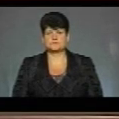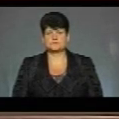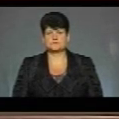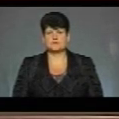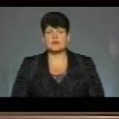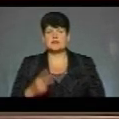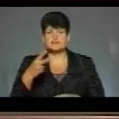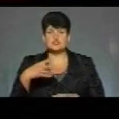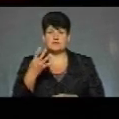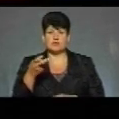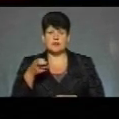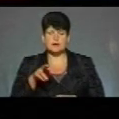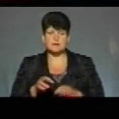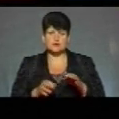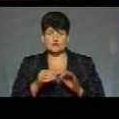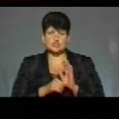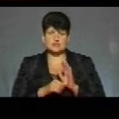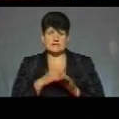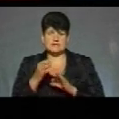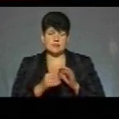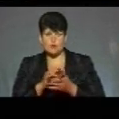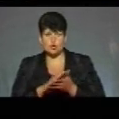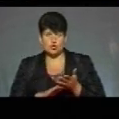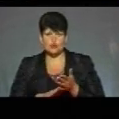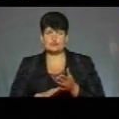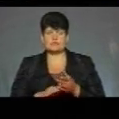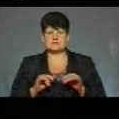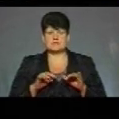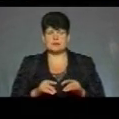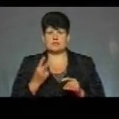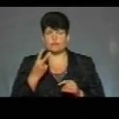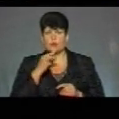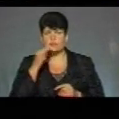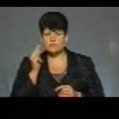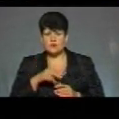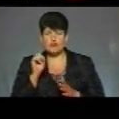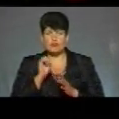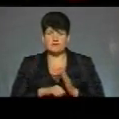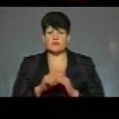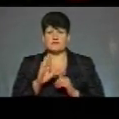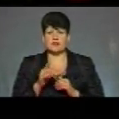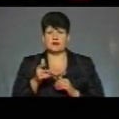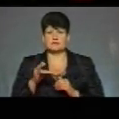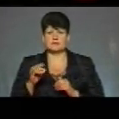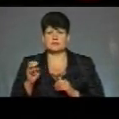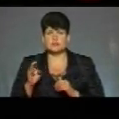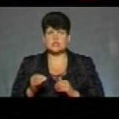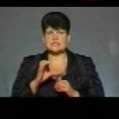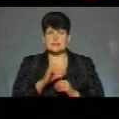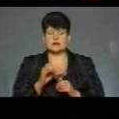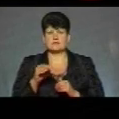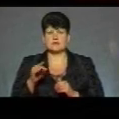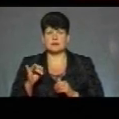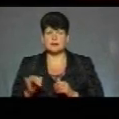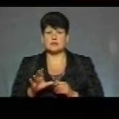Нагадаю, 24 липня суд на 60 діб продовжив запобіжний захід для двох обвинувачених у вбивстві Віталія Гнатишина, Сергія Терендеху